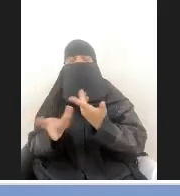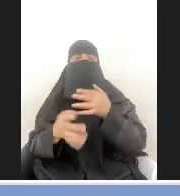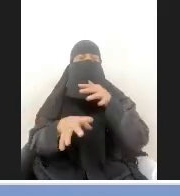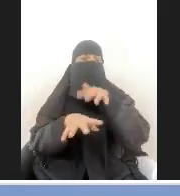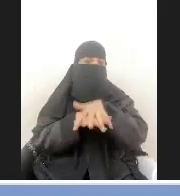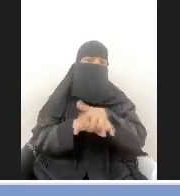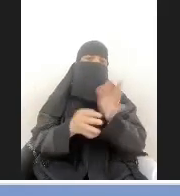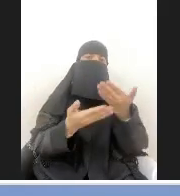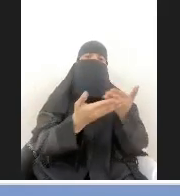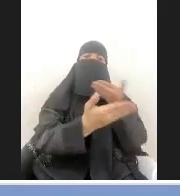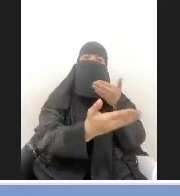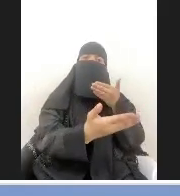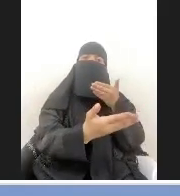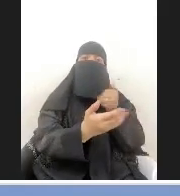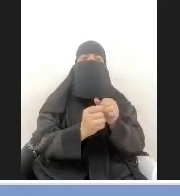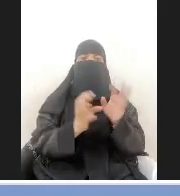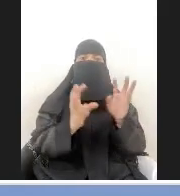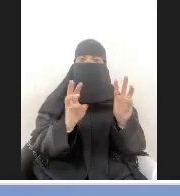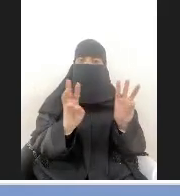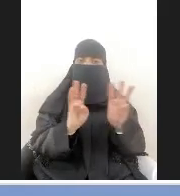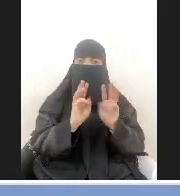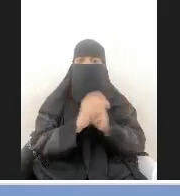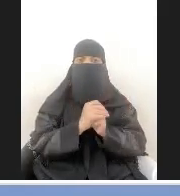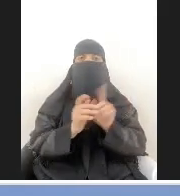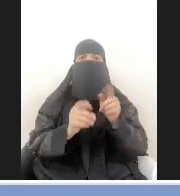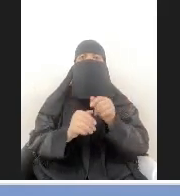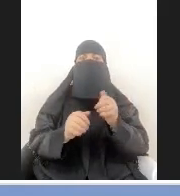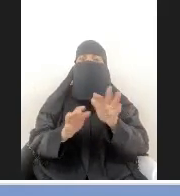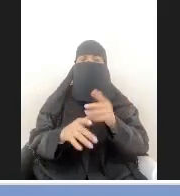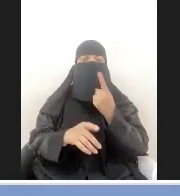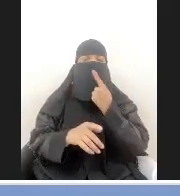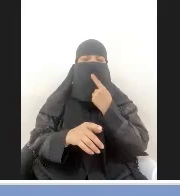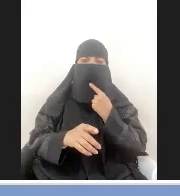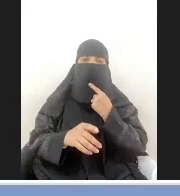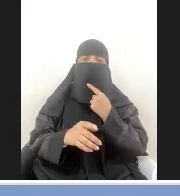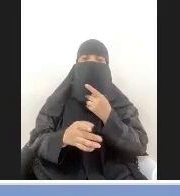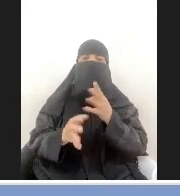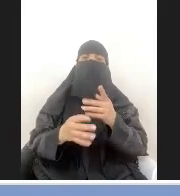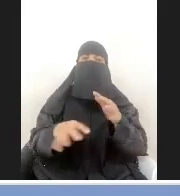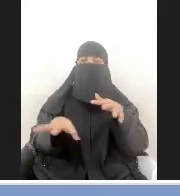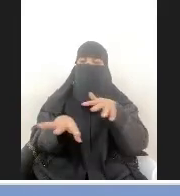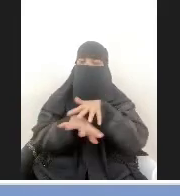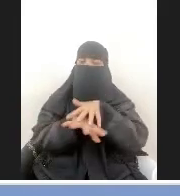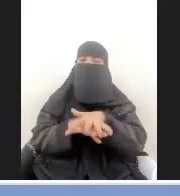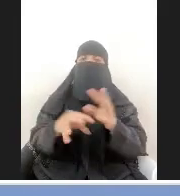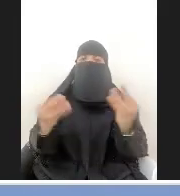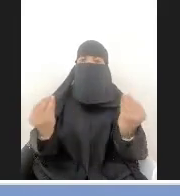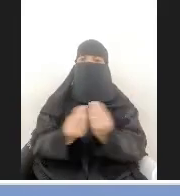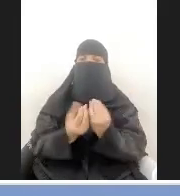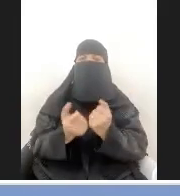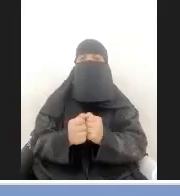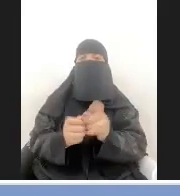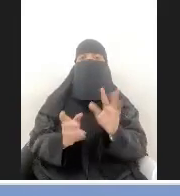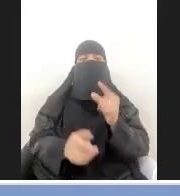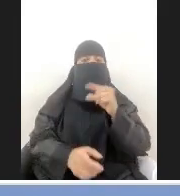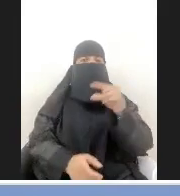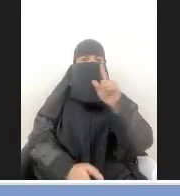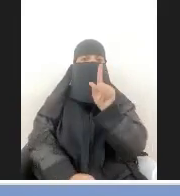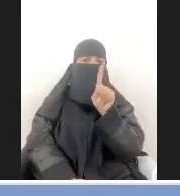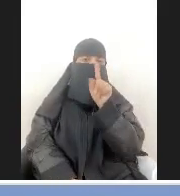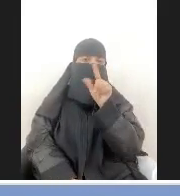إيش محتاجين نعمل هذا الشفت. زي ما قالوا الدكتور بدر والدكتور علي،